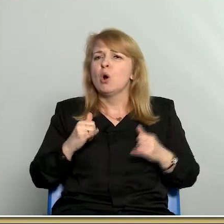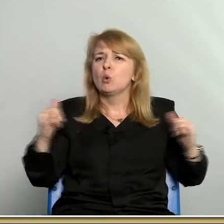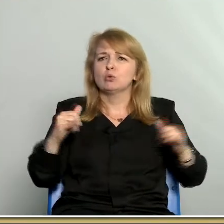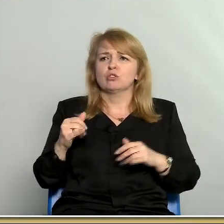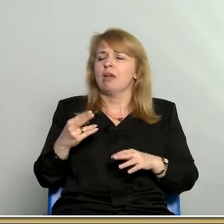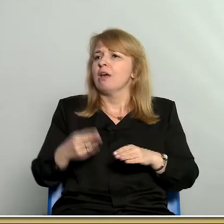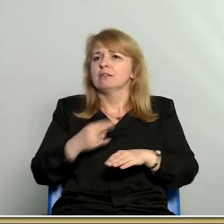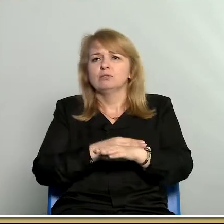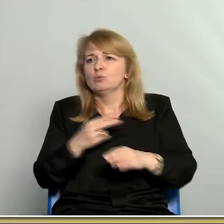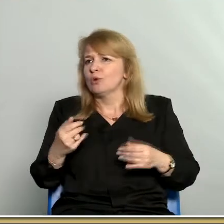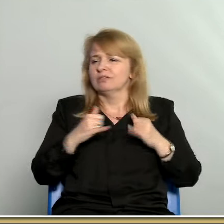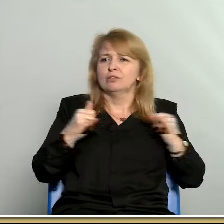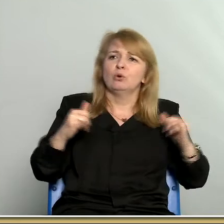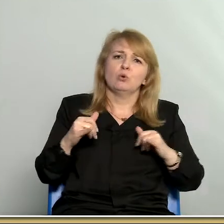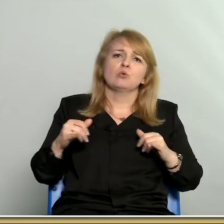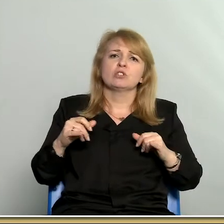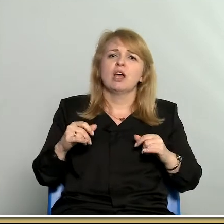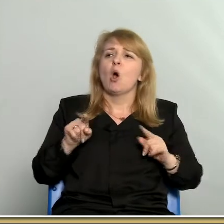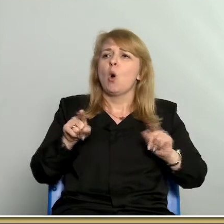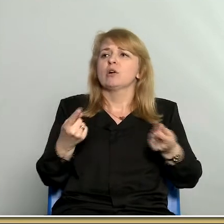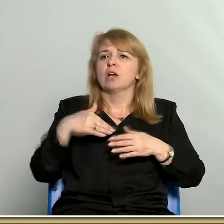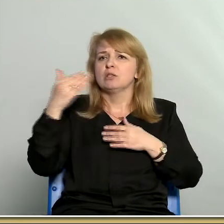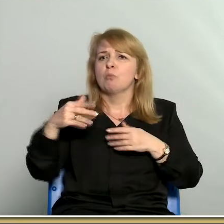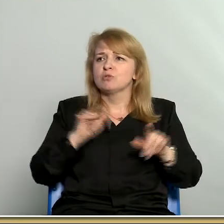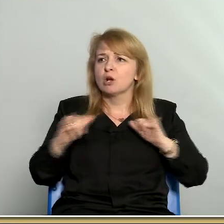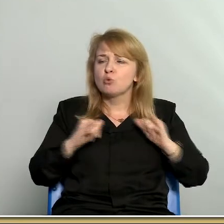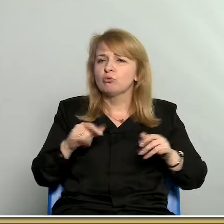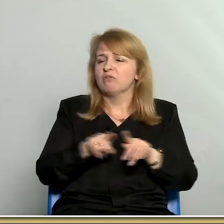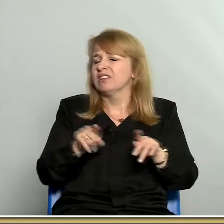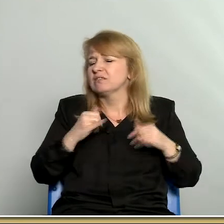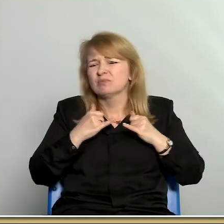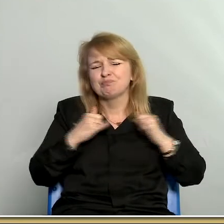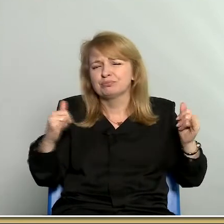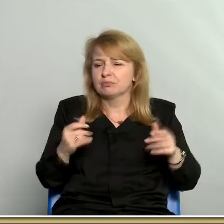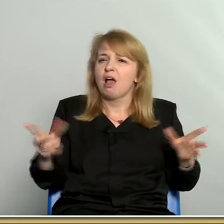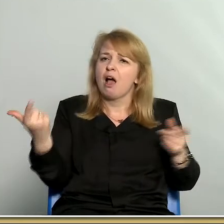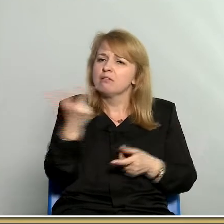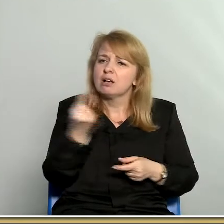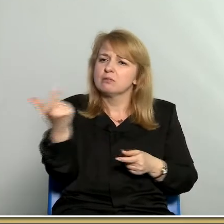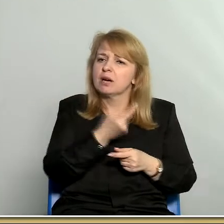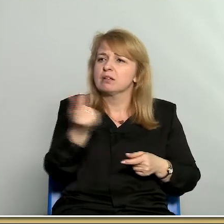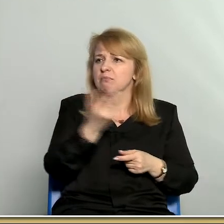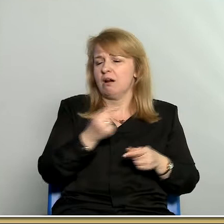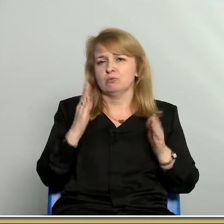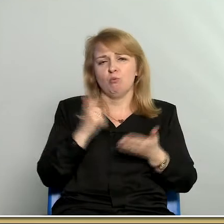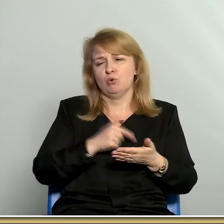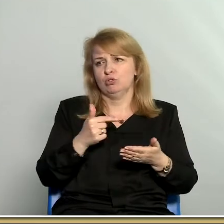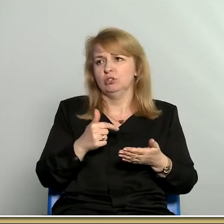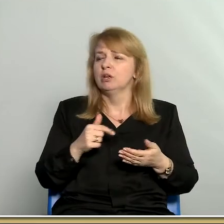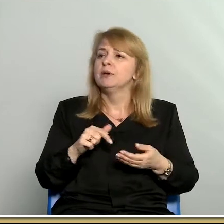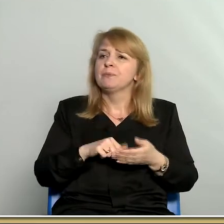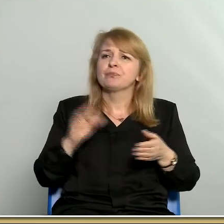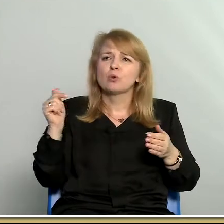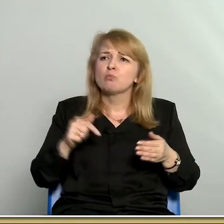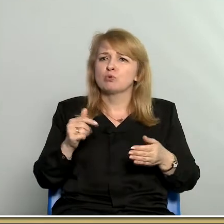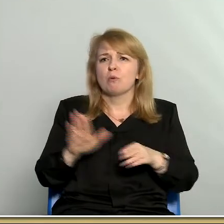samorządu organizacjami pozarządowymi, i pomiędzy jednostkami samorządu terytorialnego i biznesem, czy jednostkami naukowymi i